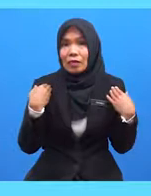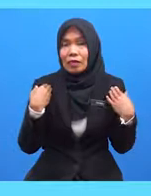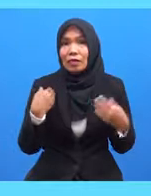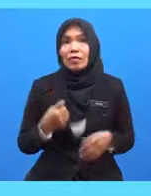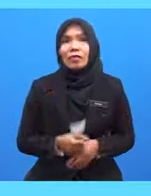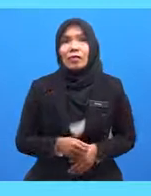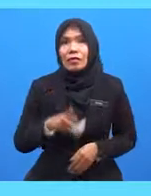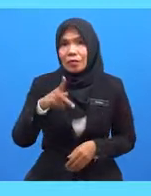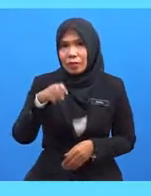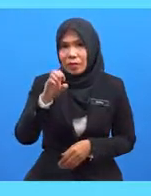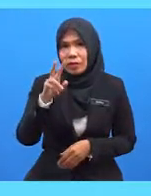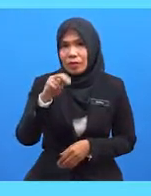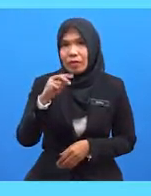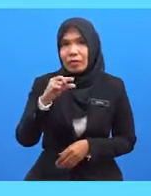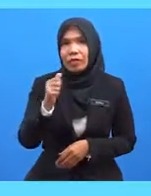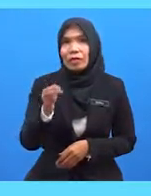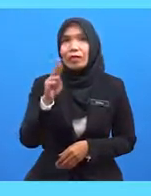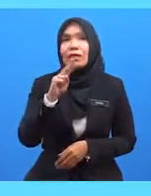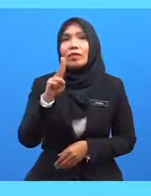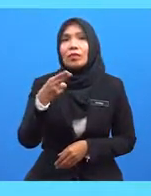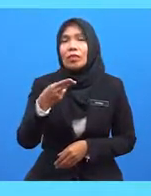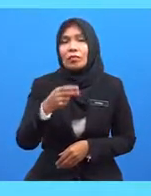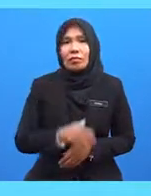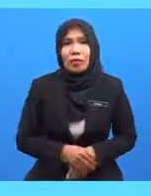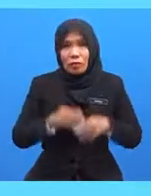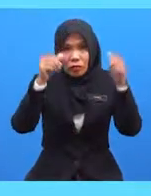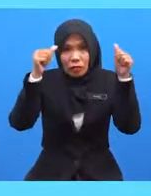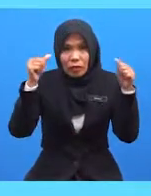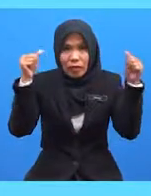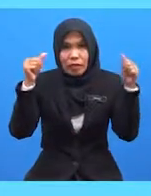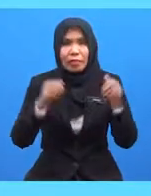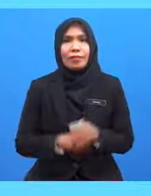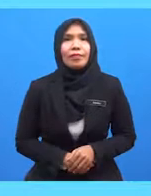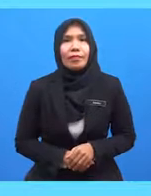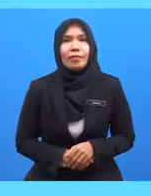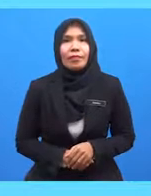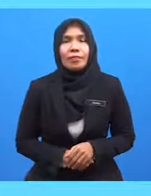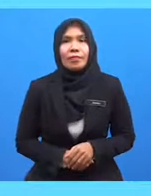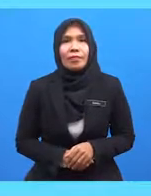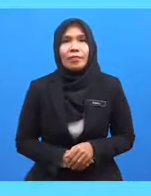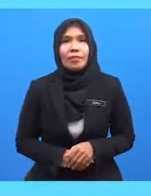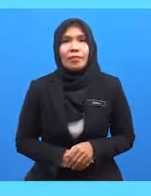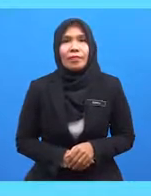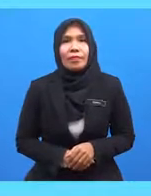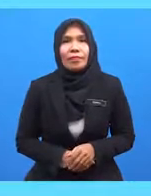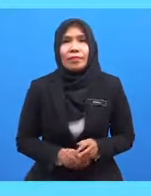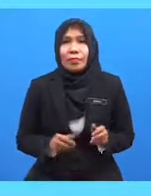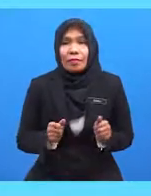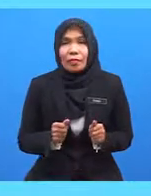tulisannya mengandungi prosa Melayu kuno dengan beberapa bait sajak dari